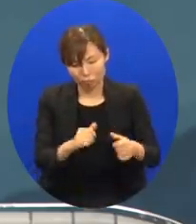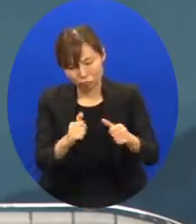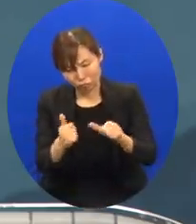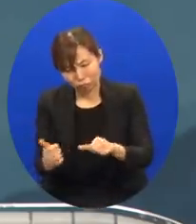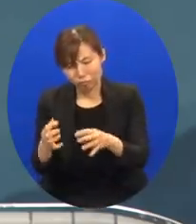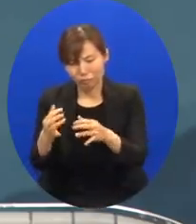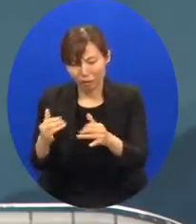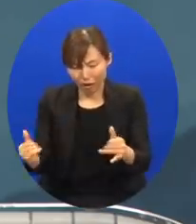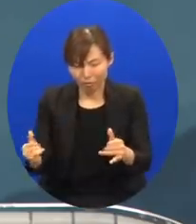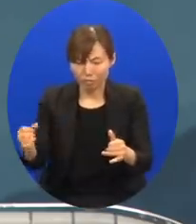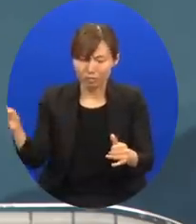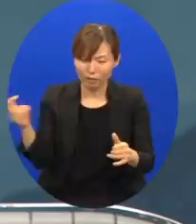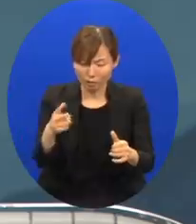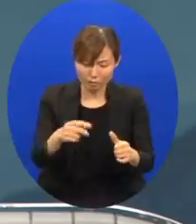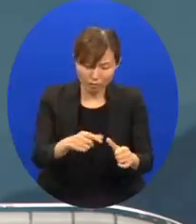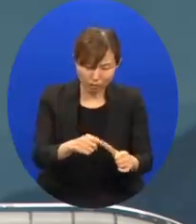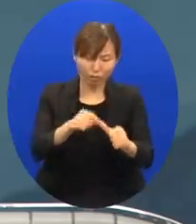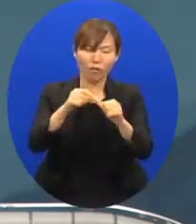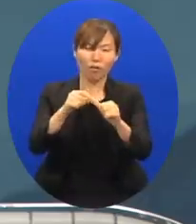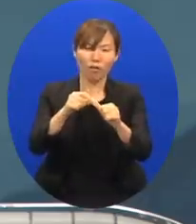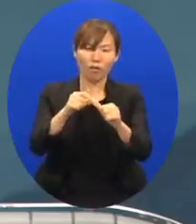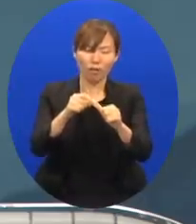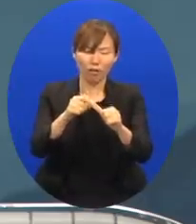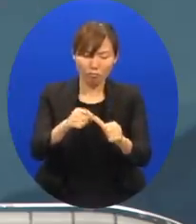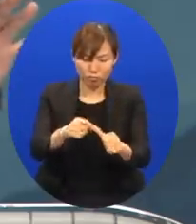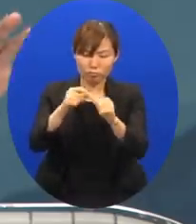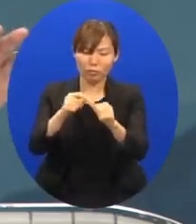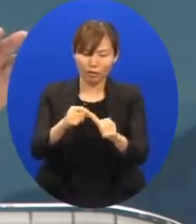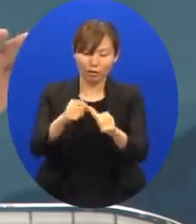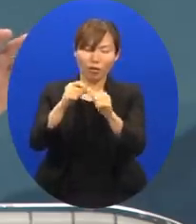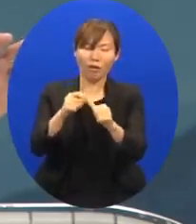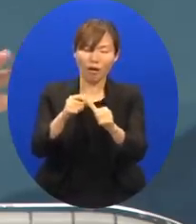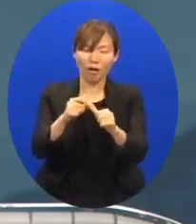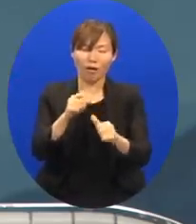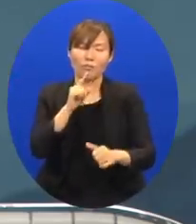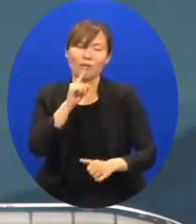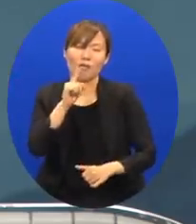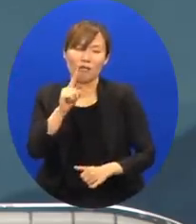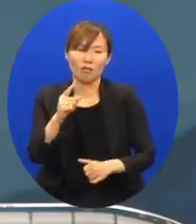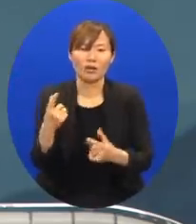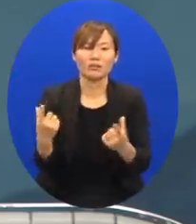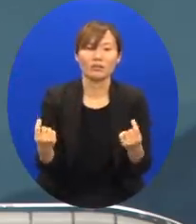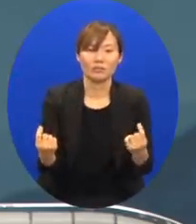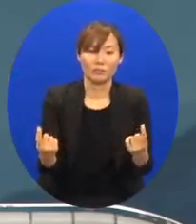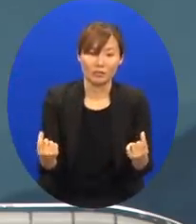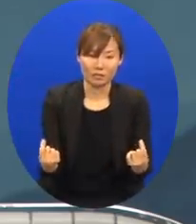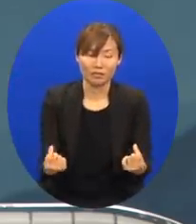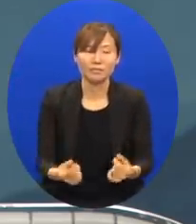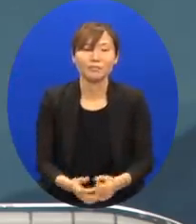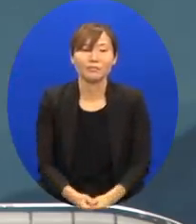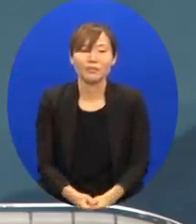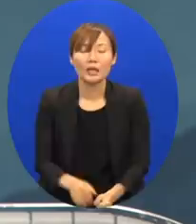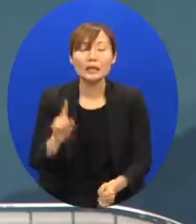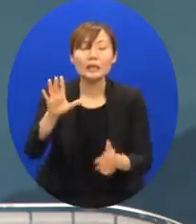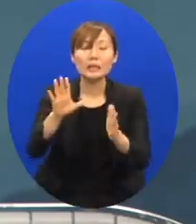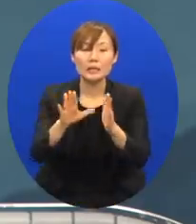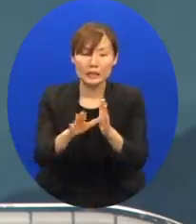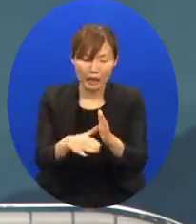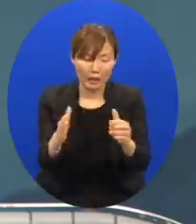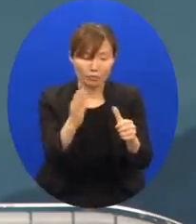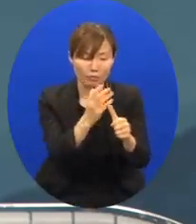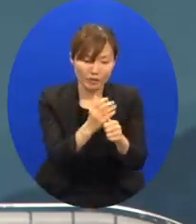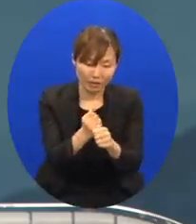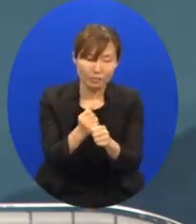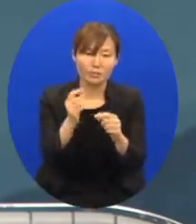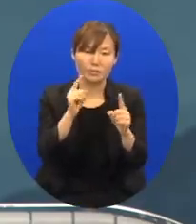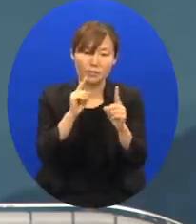살려 내라는 거예요 저는 아무것도 할 수 없다는 사실을 깨달 그때 붙잡은 말씀이